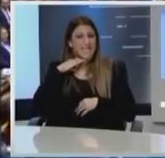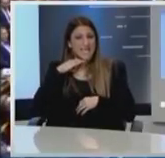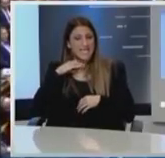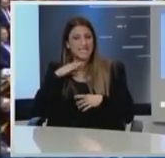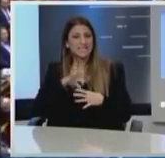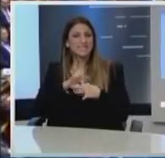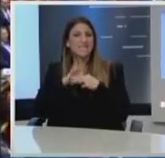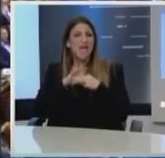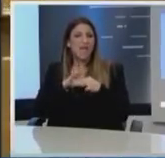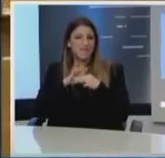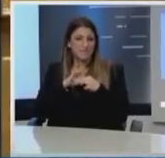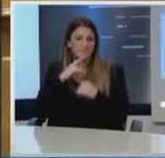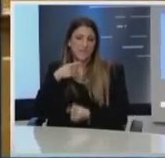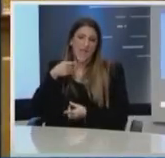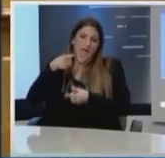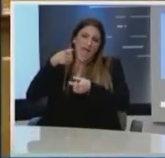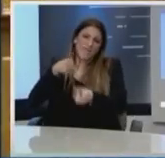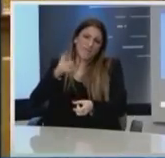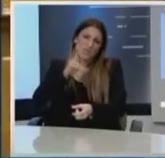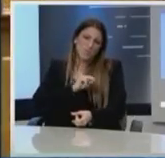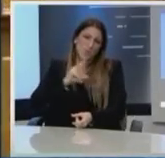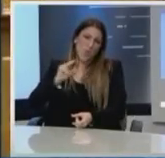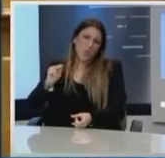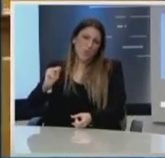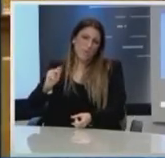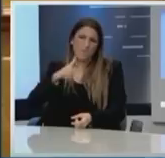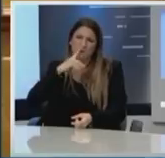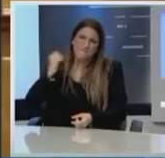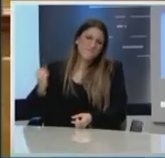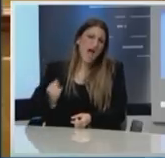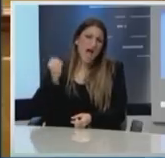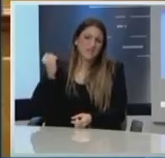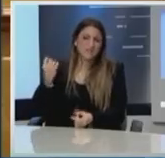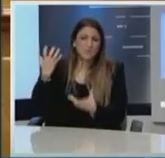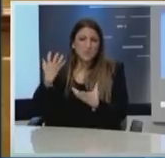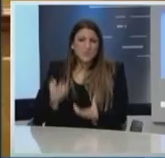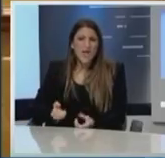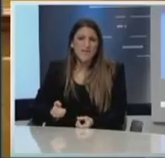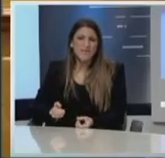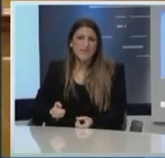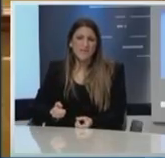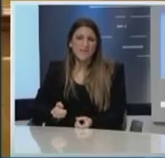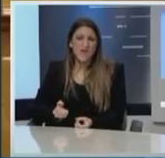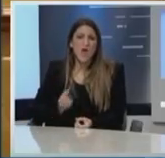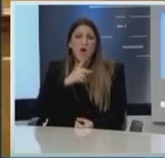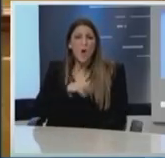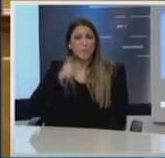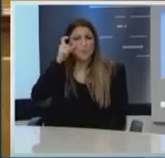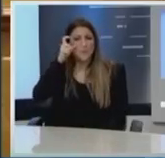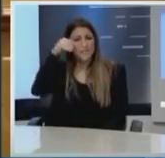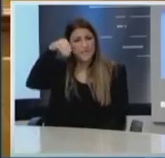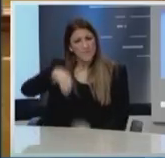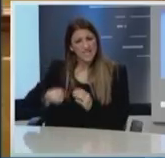ίδιες απειλές, ο ίδιος τραμπουκισμός των παρακρατικών που μετέφερε μαζί του ο Σαμαράς στη Νέα